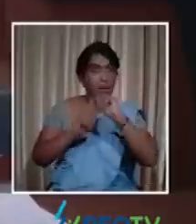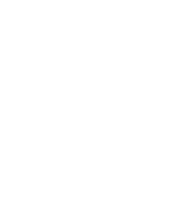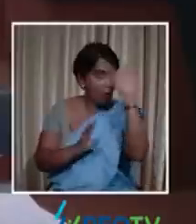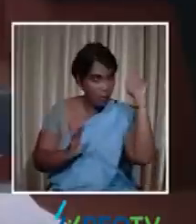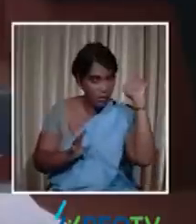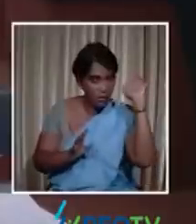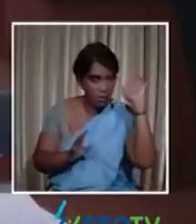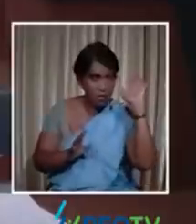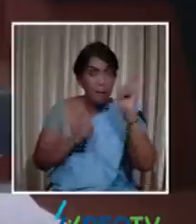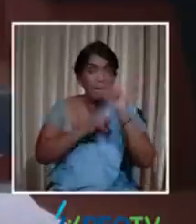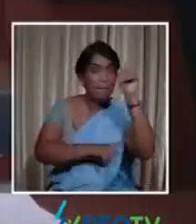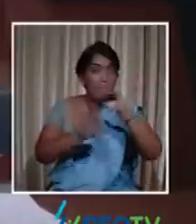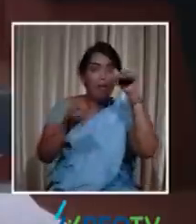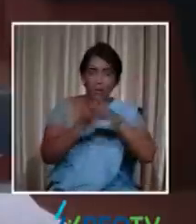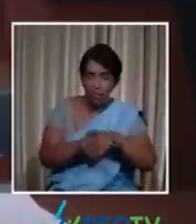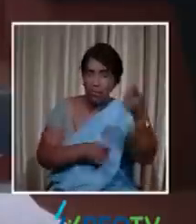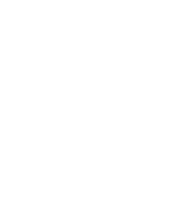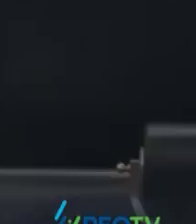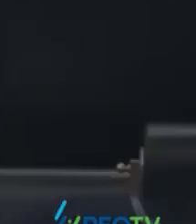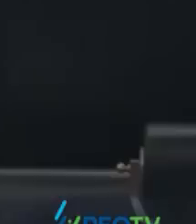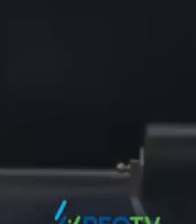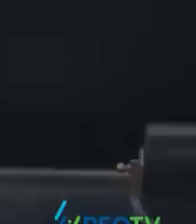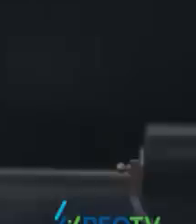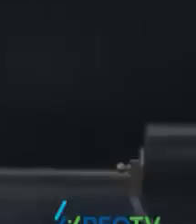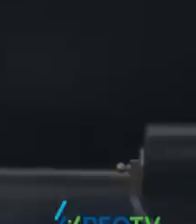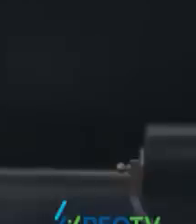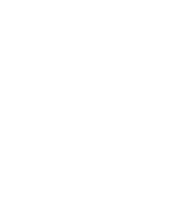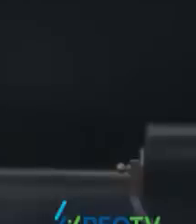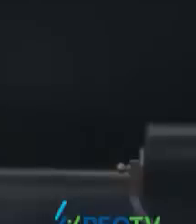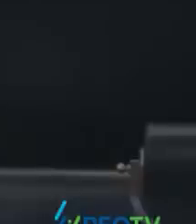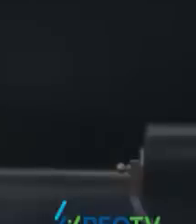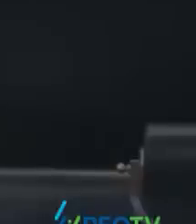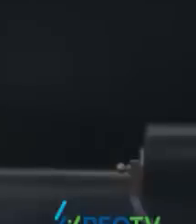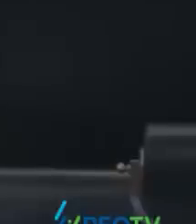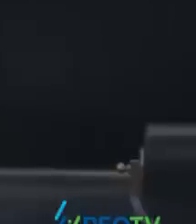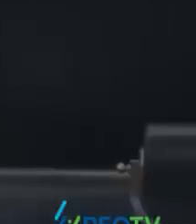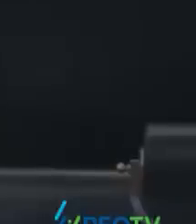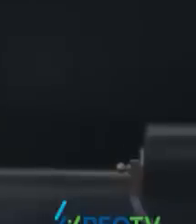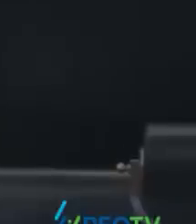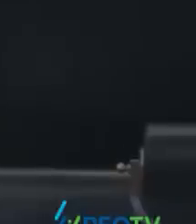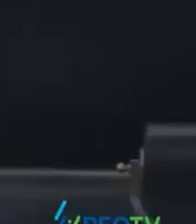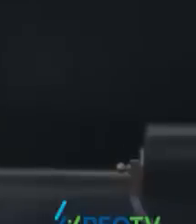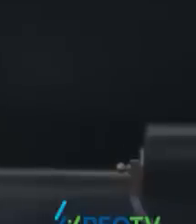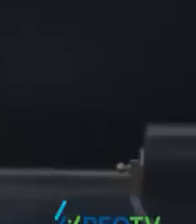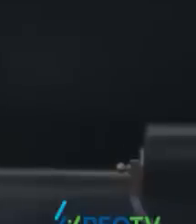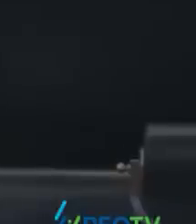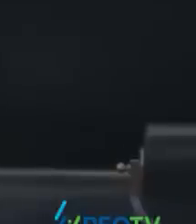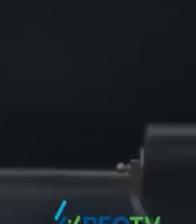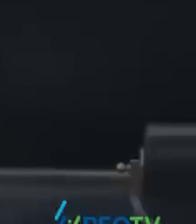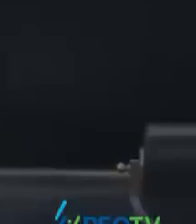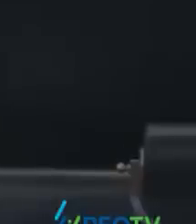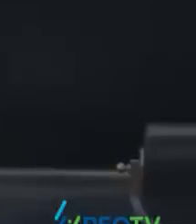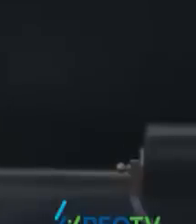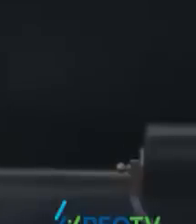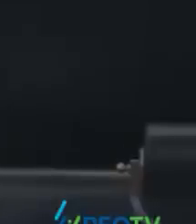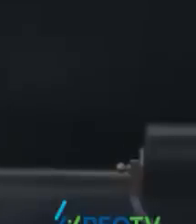ඉවත් වෙනවා නම් පාර්ලිමේන්තුව තුළ යම් එකගතාවයකට අපි සූදානම්. බොහෝ දෙනෙක් අද හිතනවා ජාත්‍යන්තර මූල්‍ය අරමුදලේ බේල් අවුට් එකක් නැත්නම් එයාලගේ